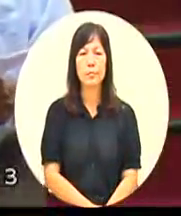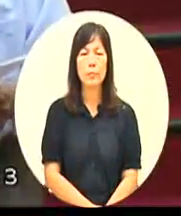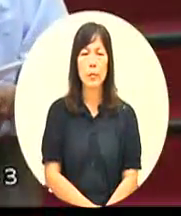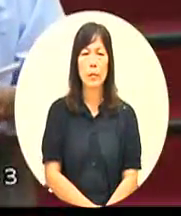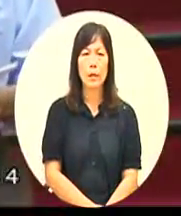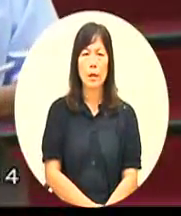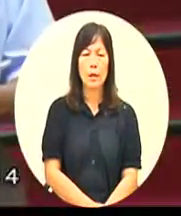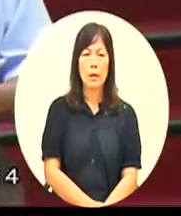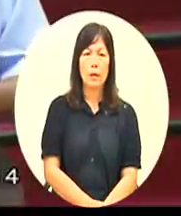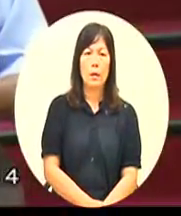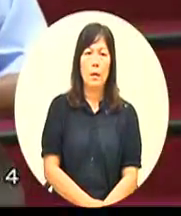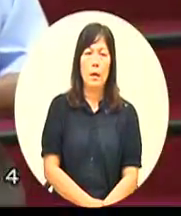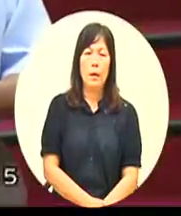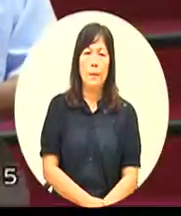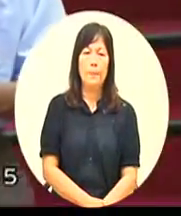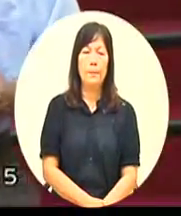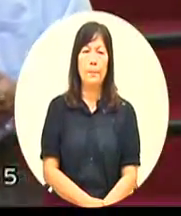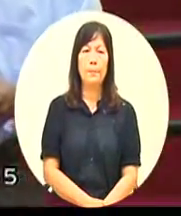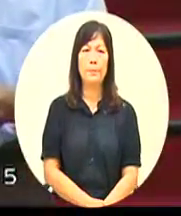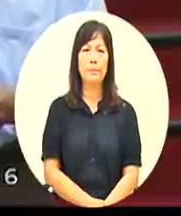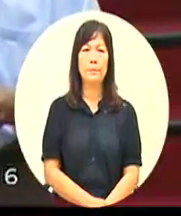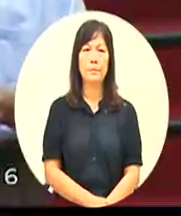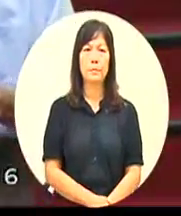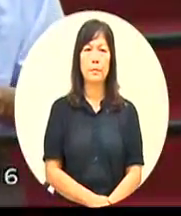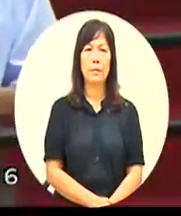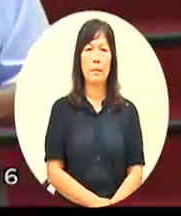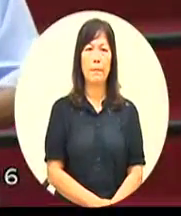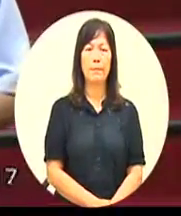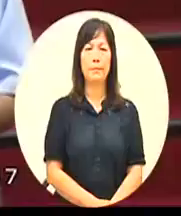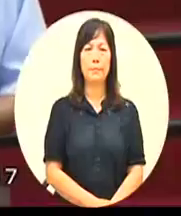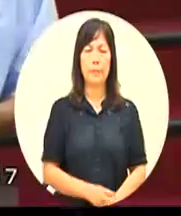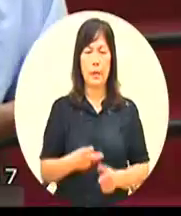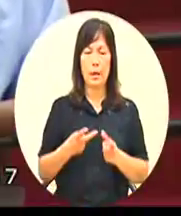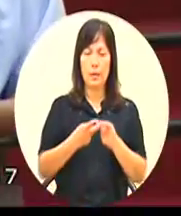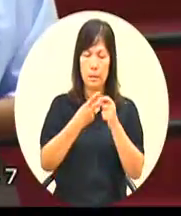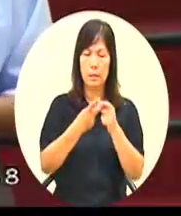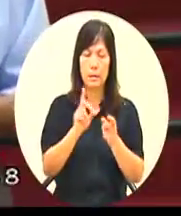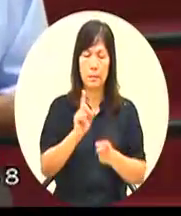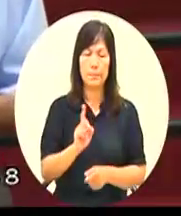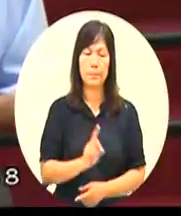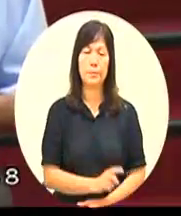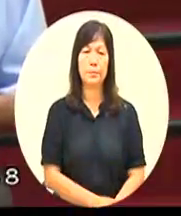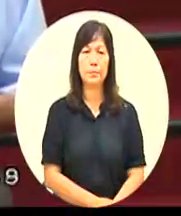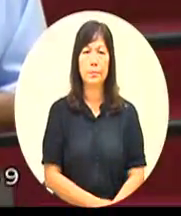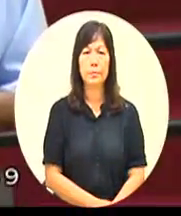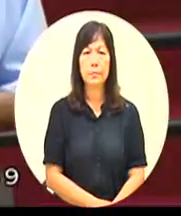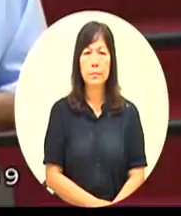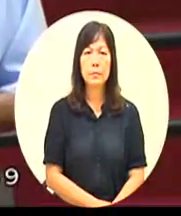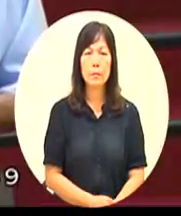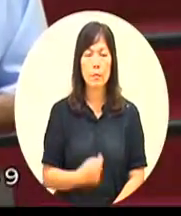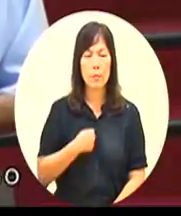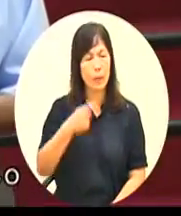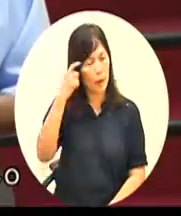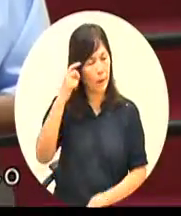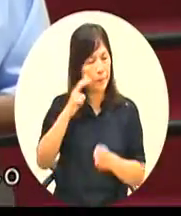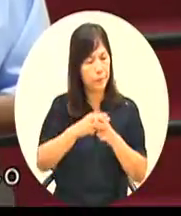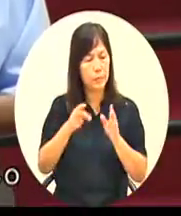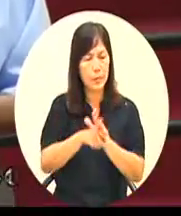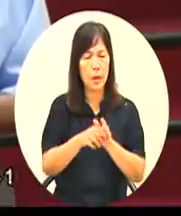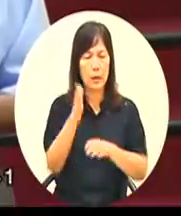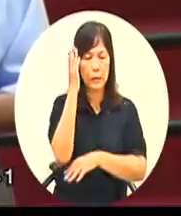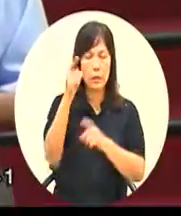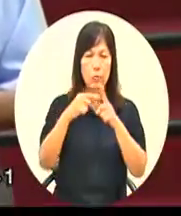谢局长。那么第二个，我相信啊，公教人